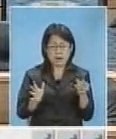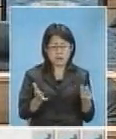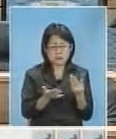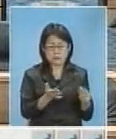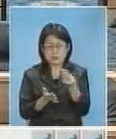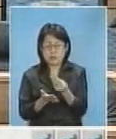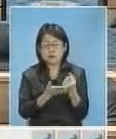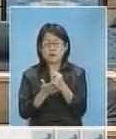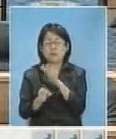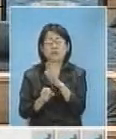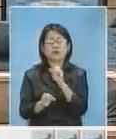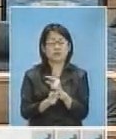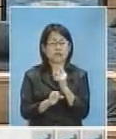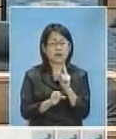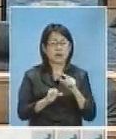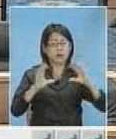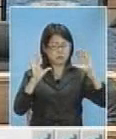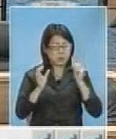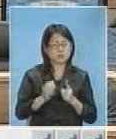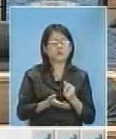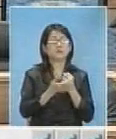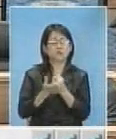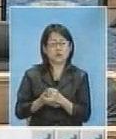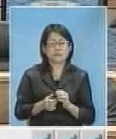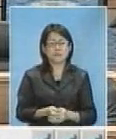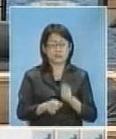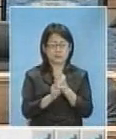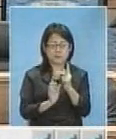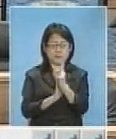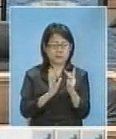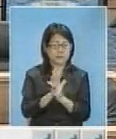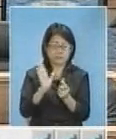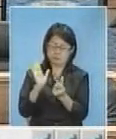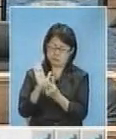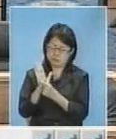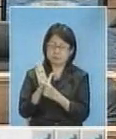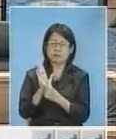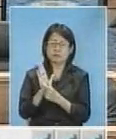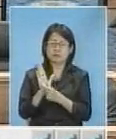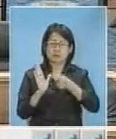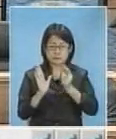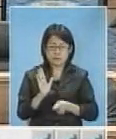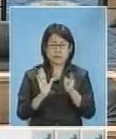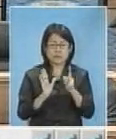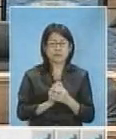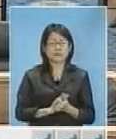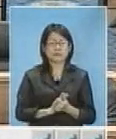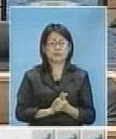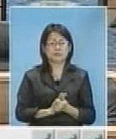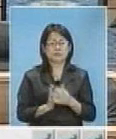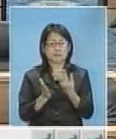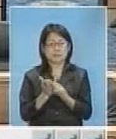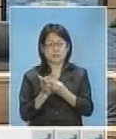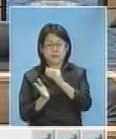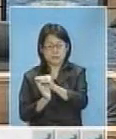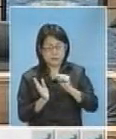ลต้องรับผิดชอบนะครับเพราะในกฎหมายนั้นระบุไว้ชัดว่าจะต้องมีการจัดรายได้เข้ากองทุน